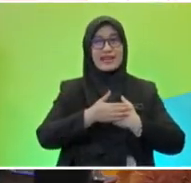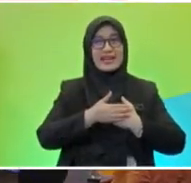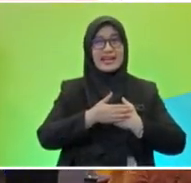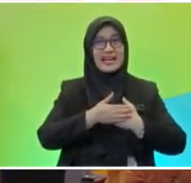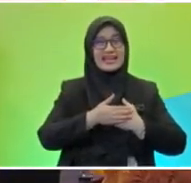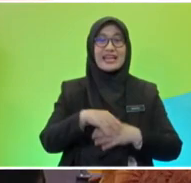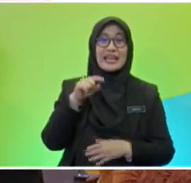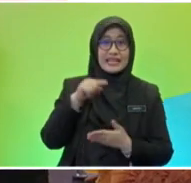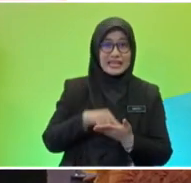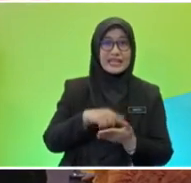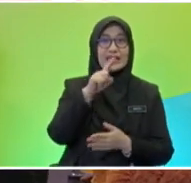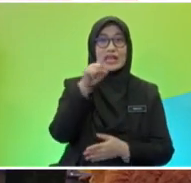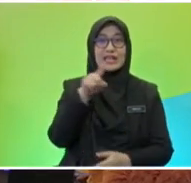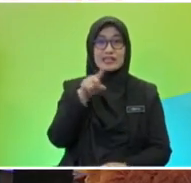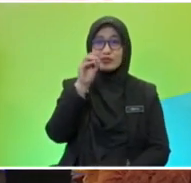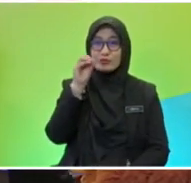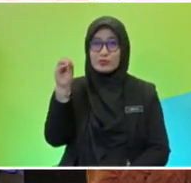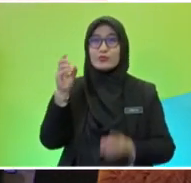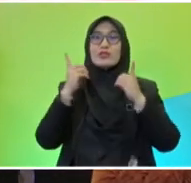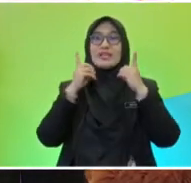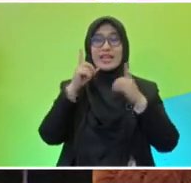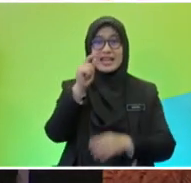ini namanya Zoo. Zoo Didik TV.